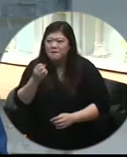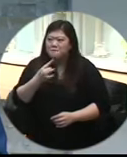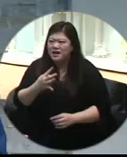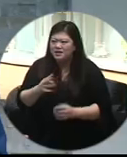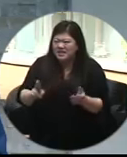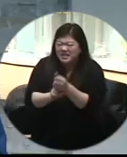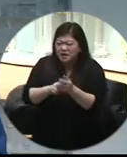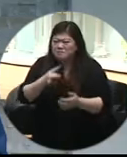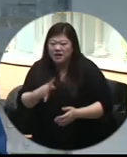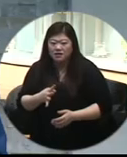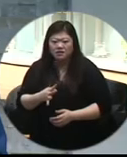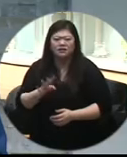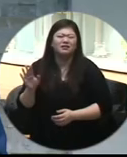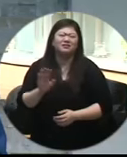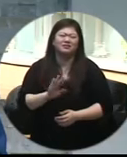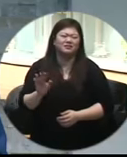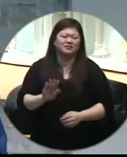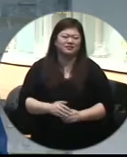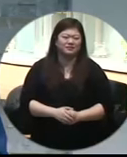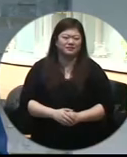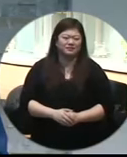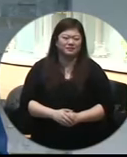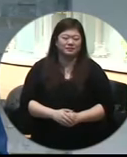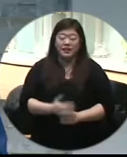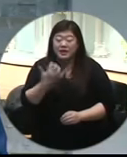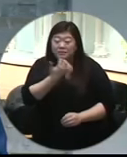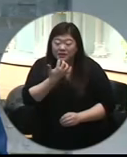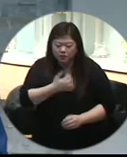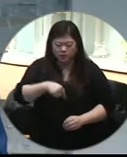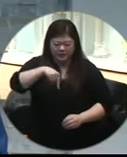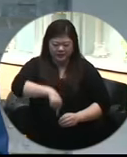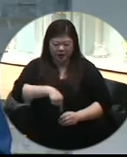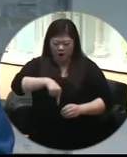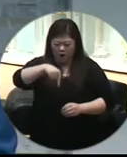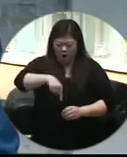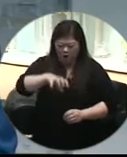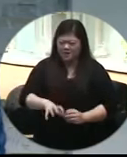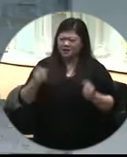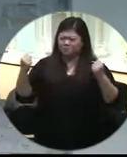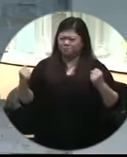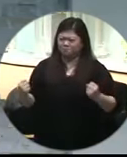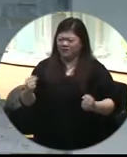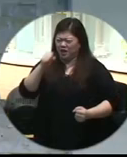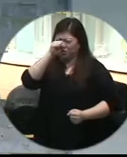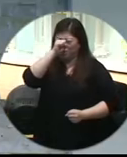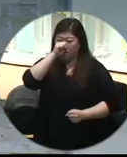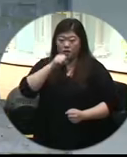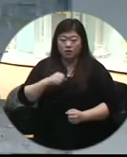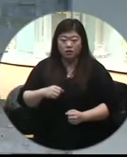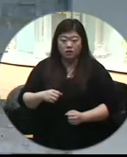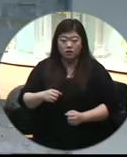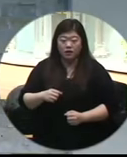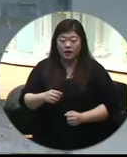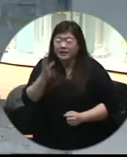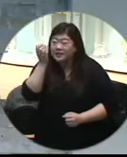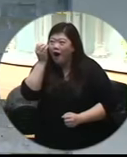있는 것이 조사오니. 무슨 말이에요? 계속 신비로운 체험만 하고 싶다.